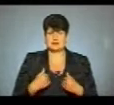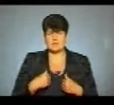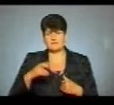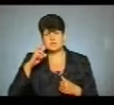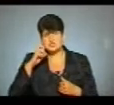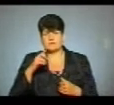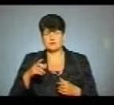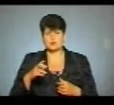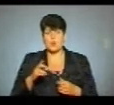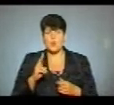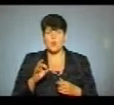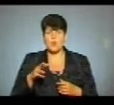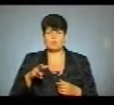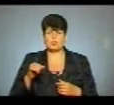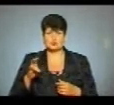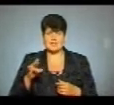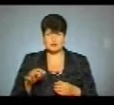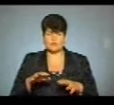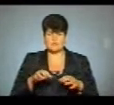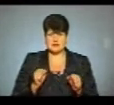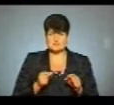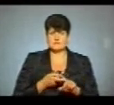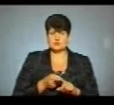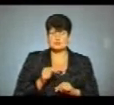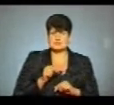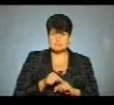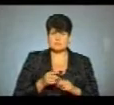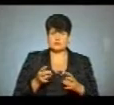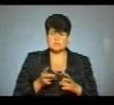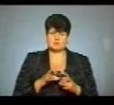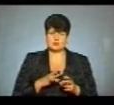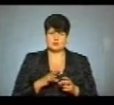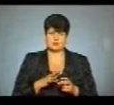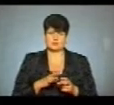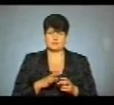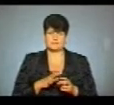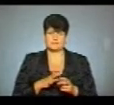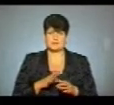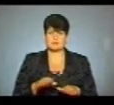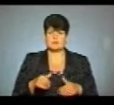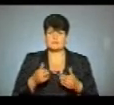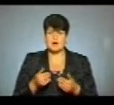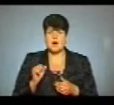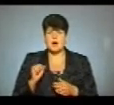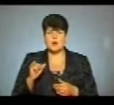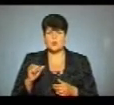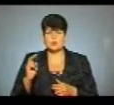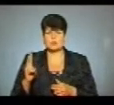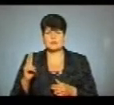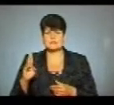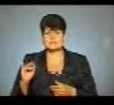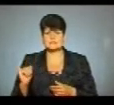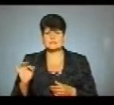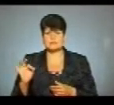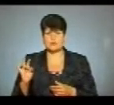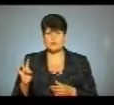комунальну власність. У зв'язку з тим, потрібно передати, здійснюється тільки шляхом аукціону. Так, ми таке